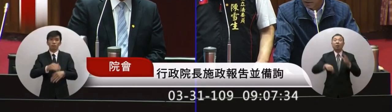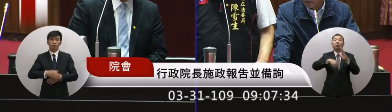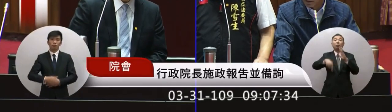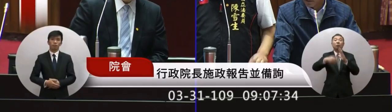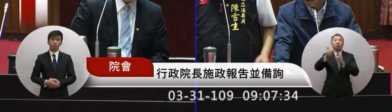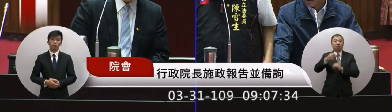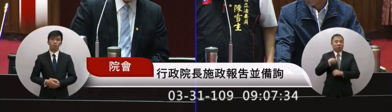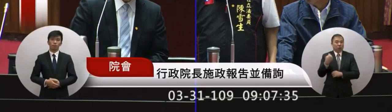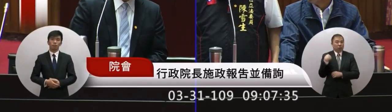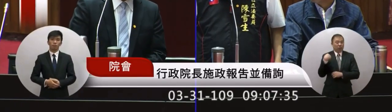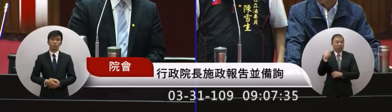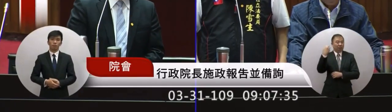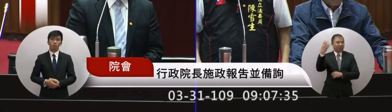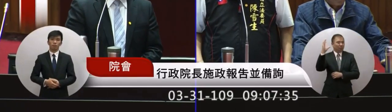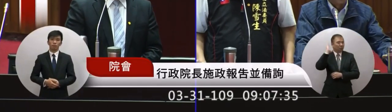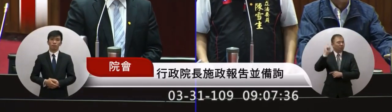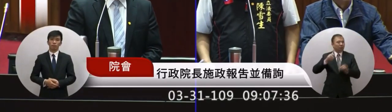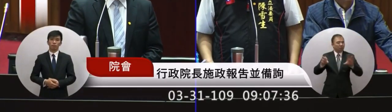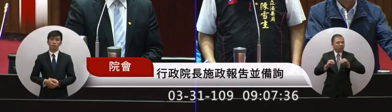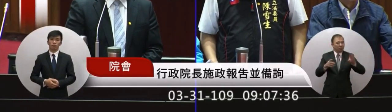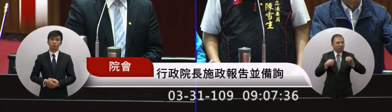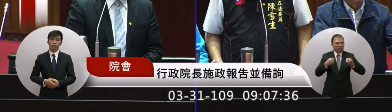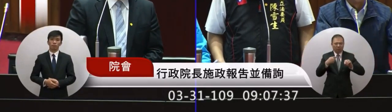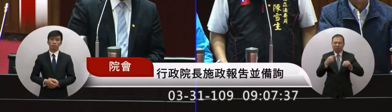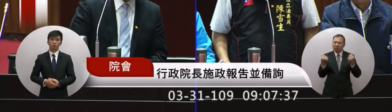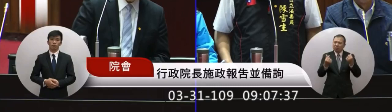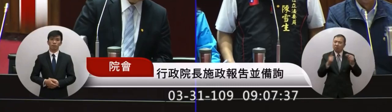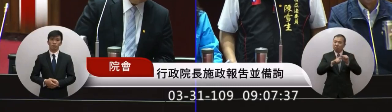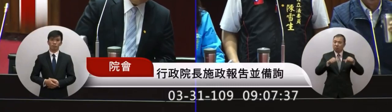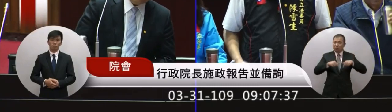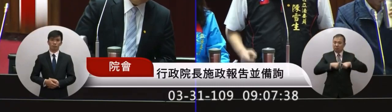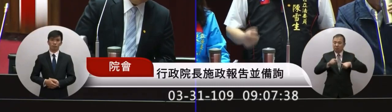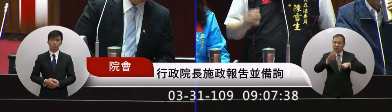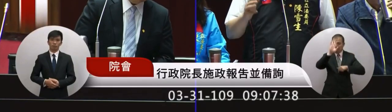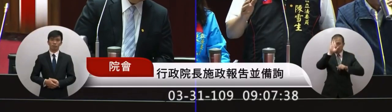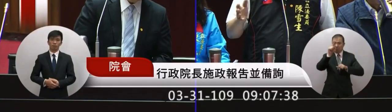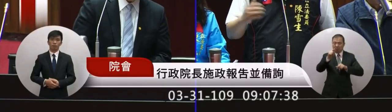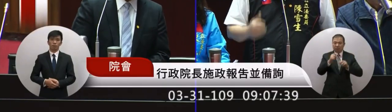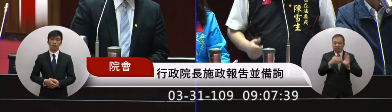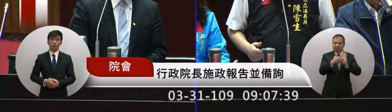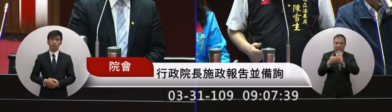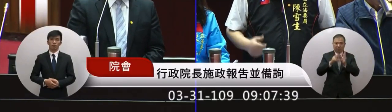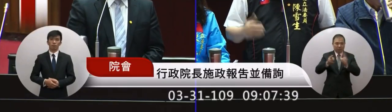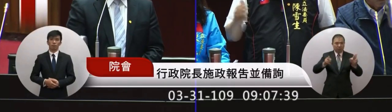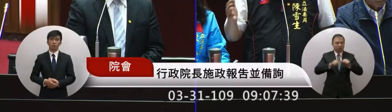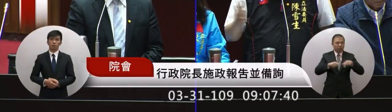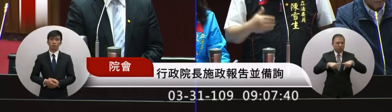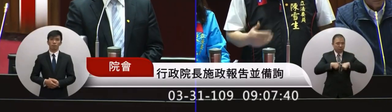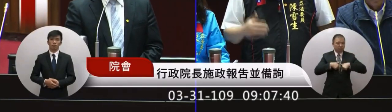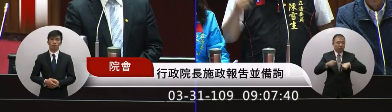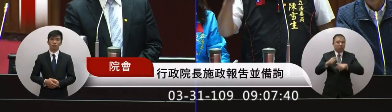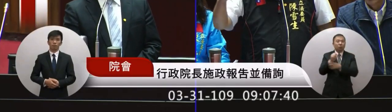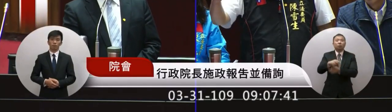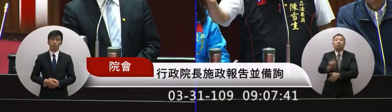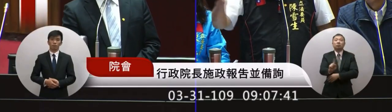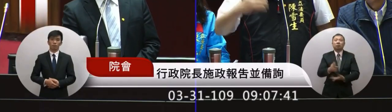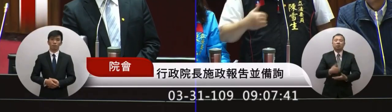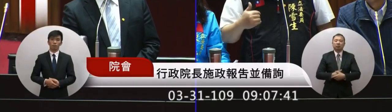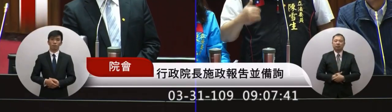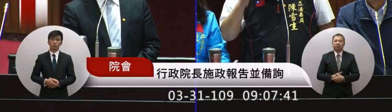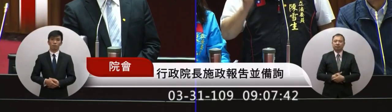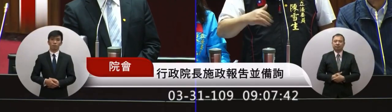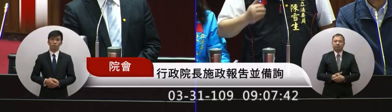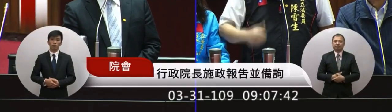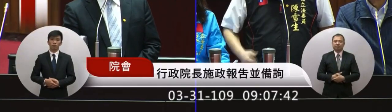天看到的新闻资料，很像中央疫情中心同意，就是由国外因为输出，从国